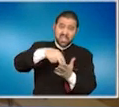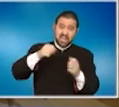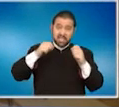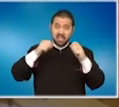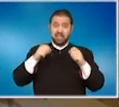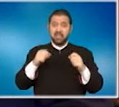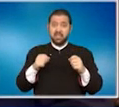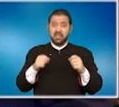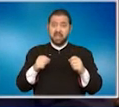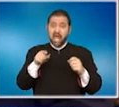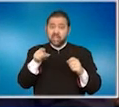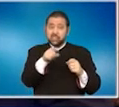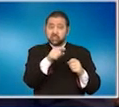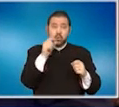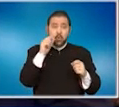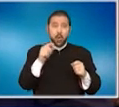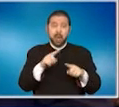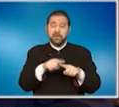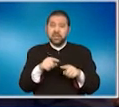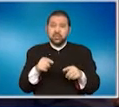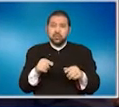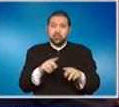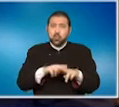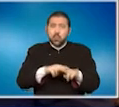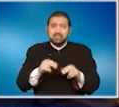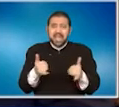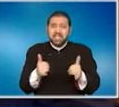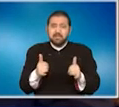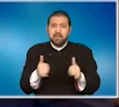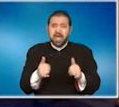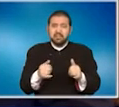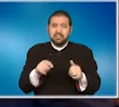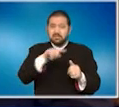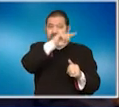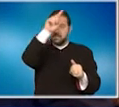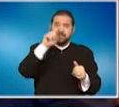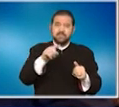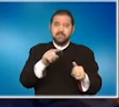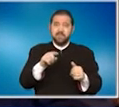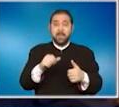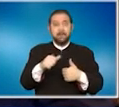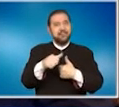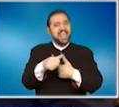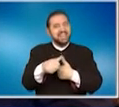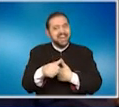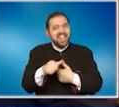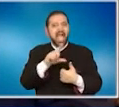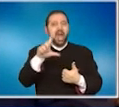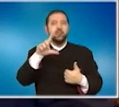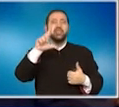Ce a dus la săvârșirea acestor învieri cu adevărat impresionante? Păi vedeți prietenia cu Lazar.